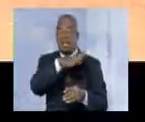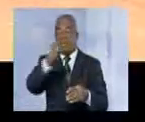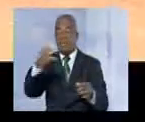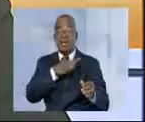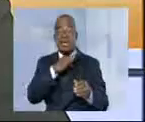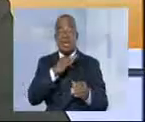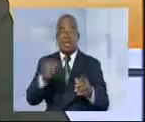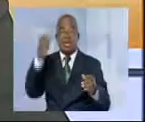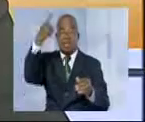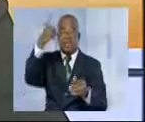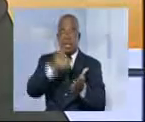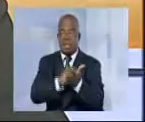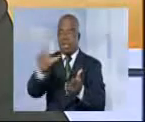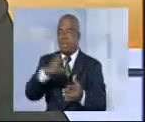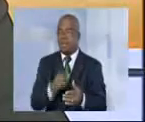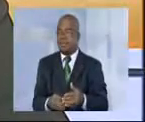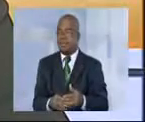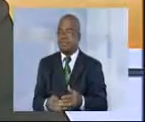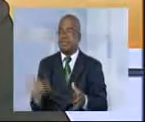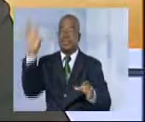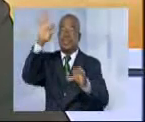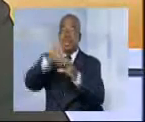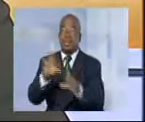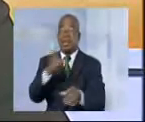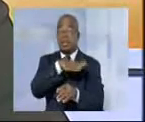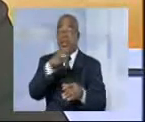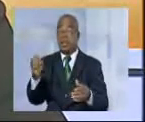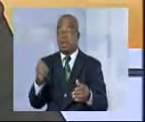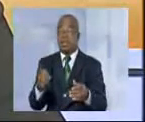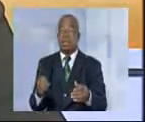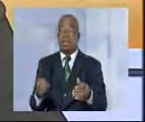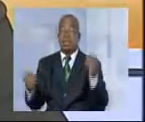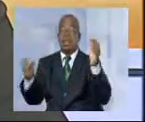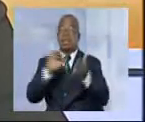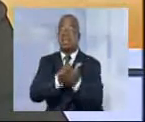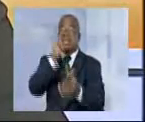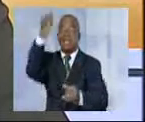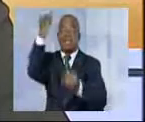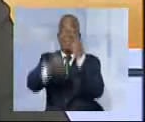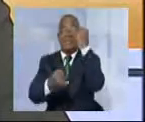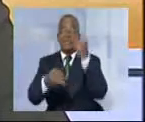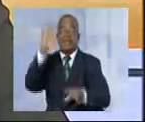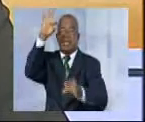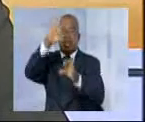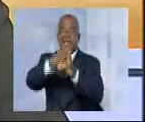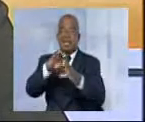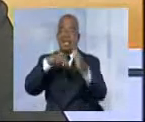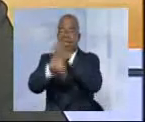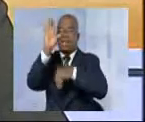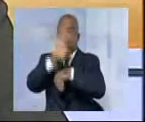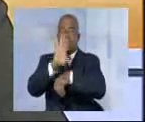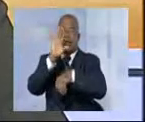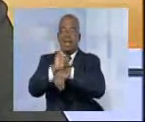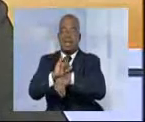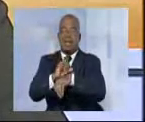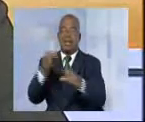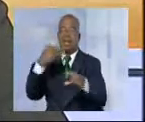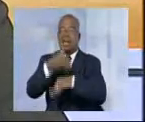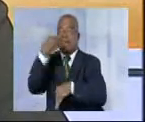candidats. Et ces élections au couplet municipal régional marquent la fin du processus électoral en Côte d'Ivoire.